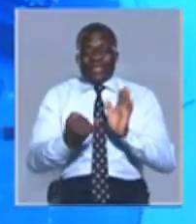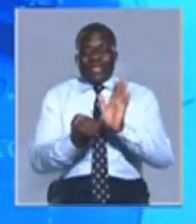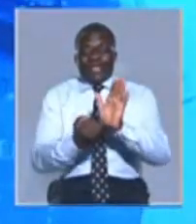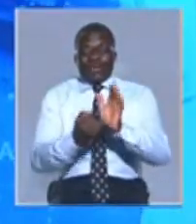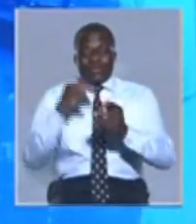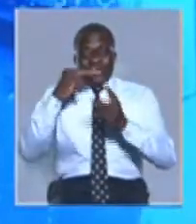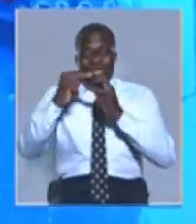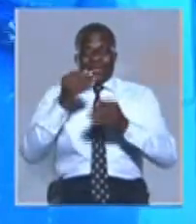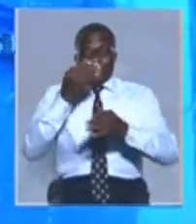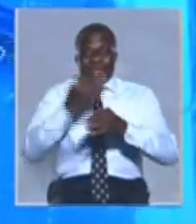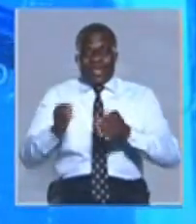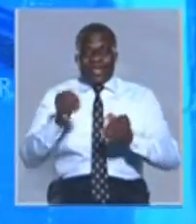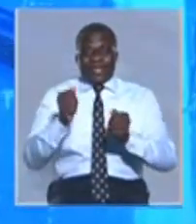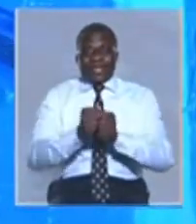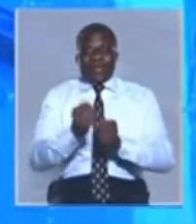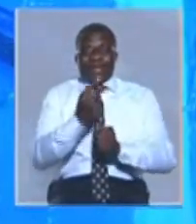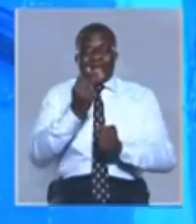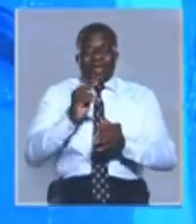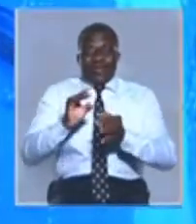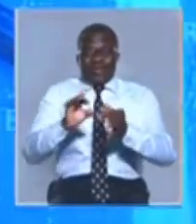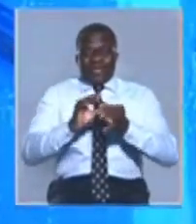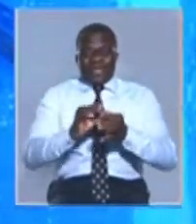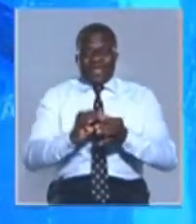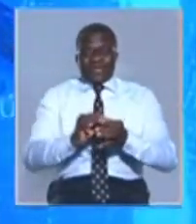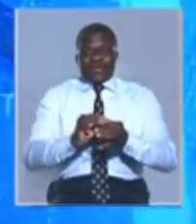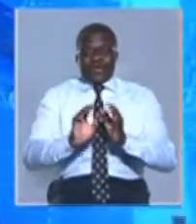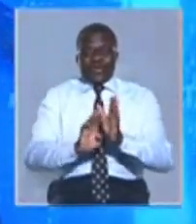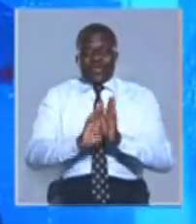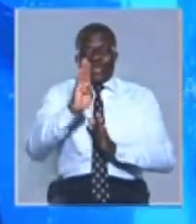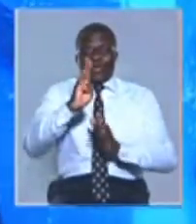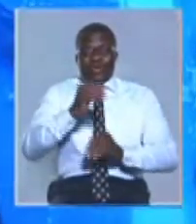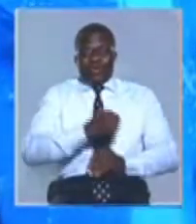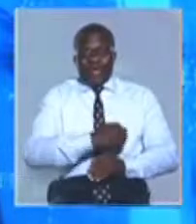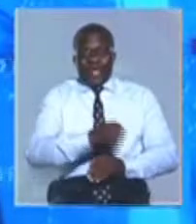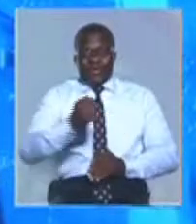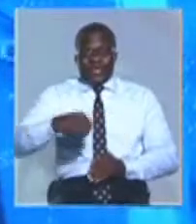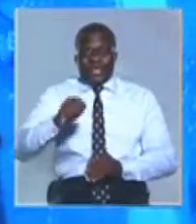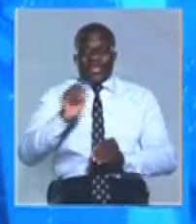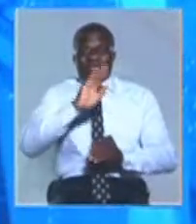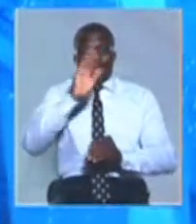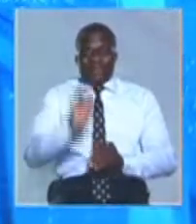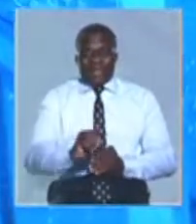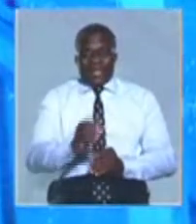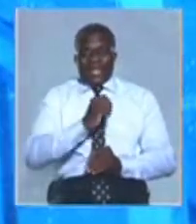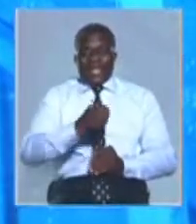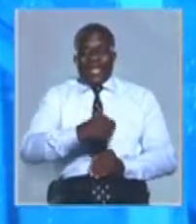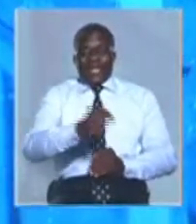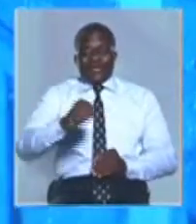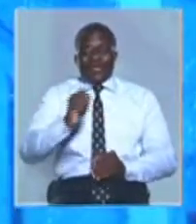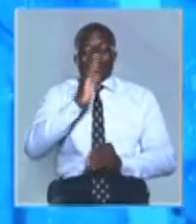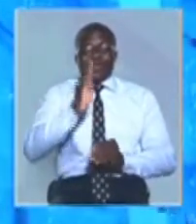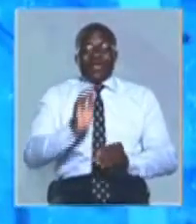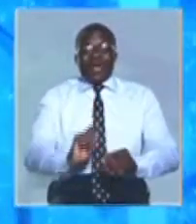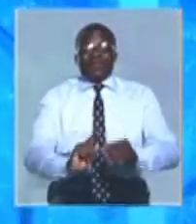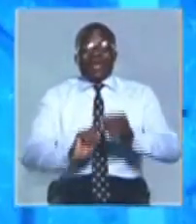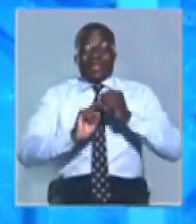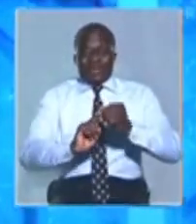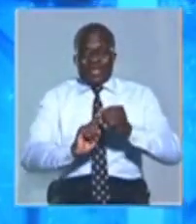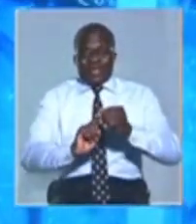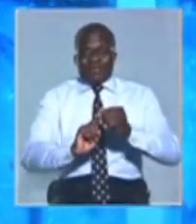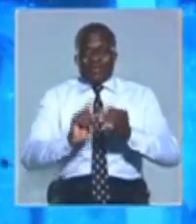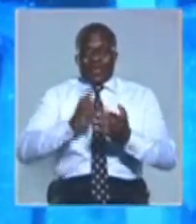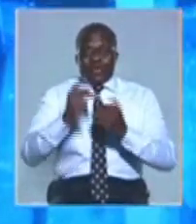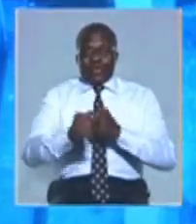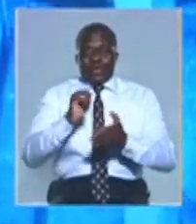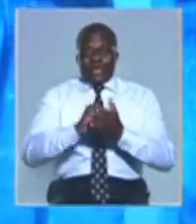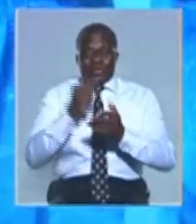vision partagée par les deux fédérations du développement du tennis africain en général et du tennis béninois en particulier. Au programme